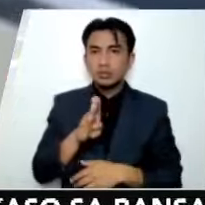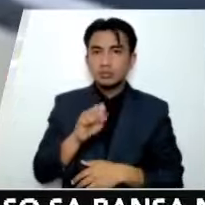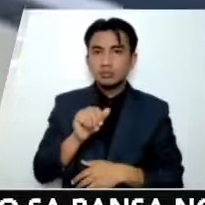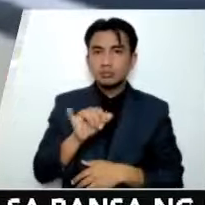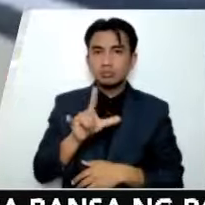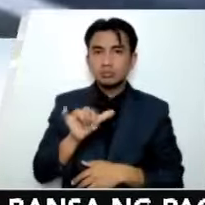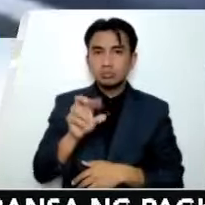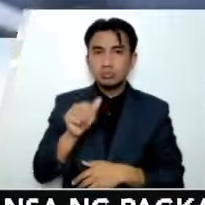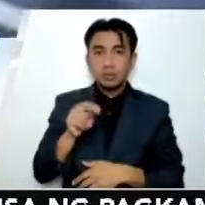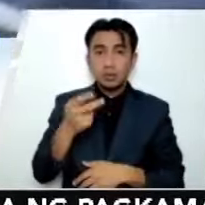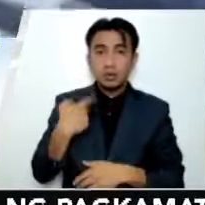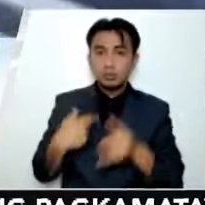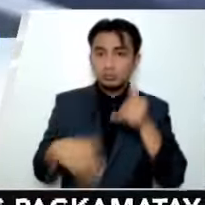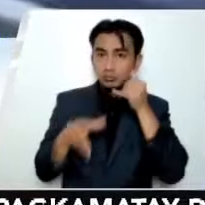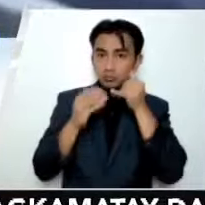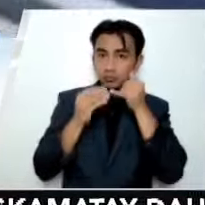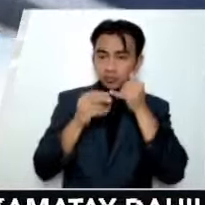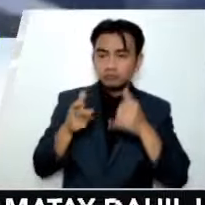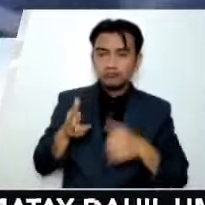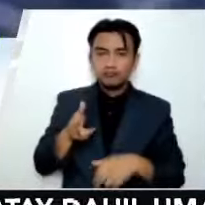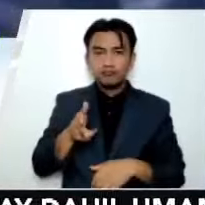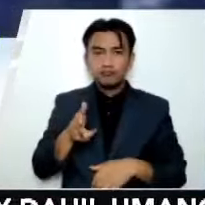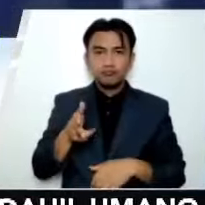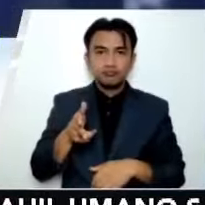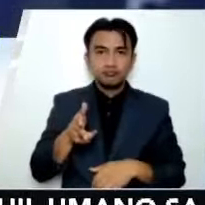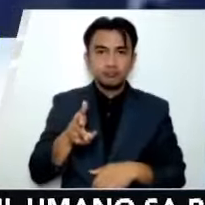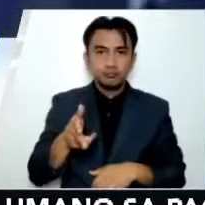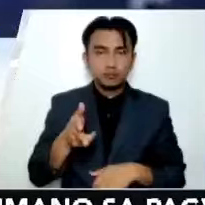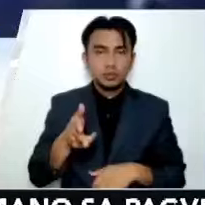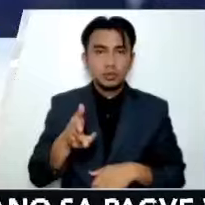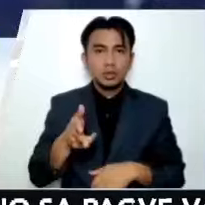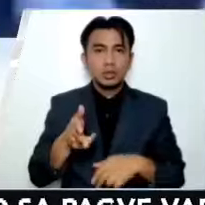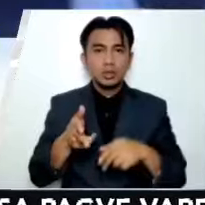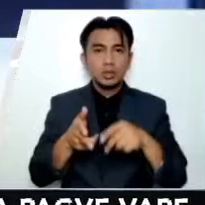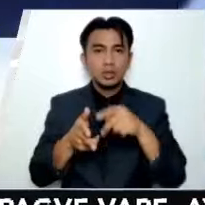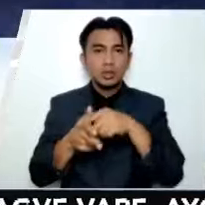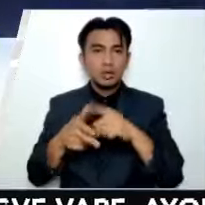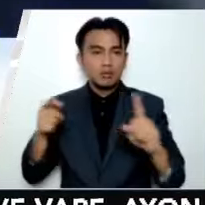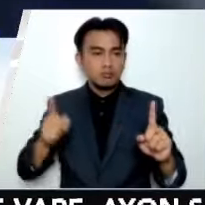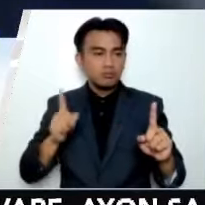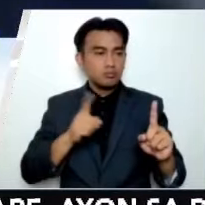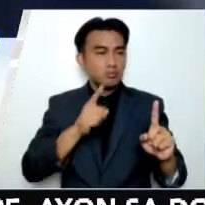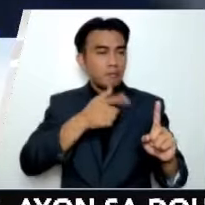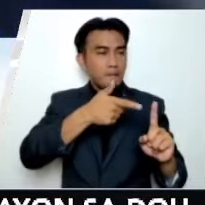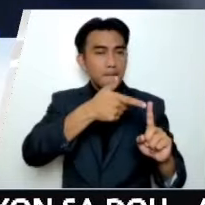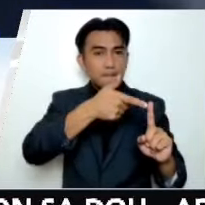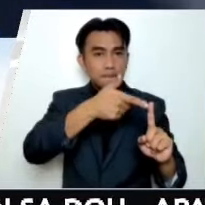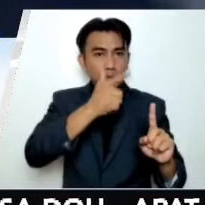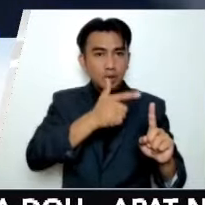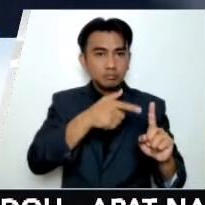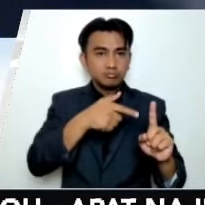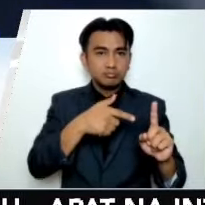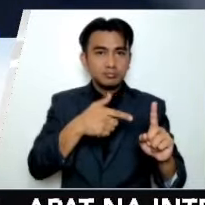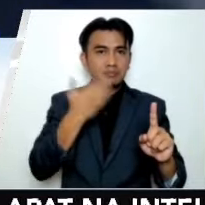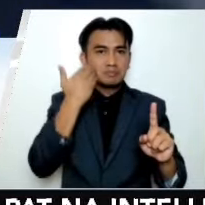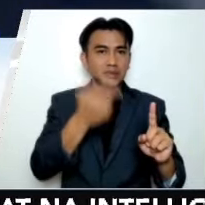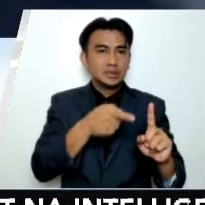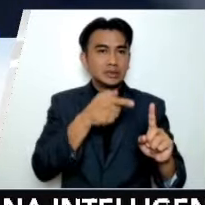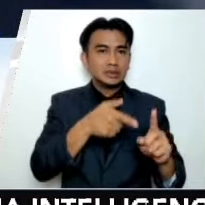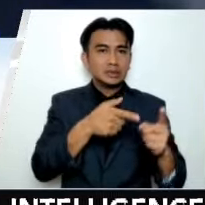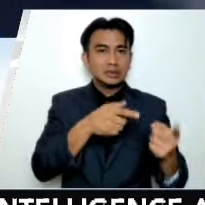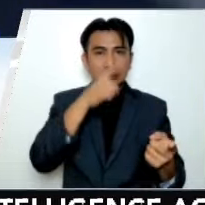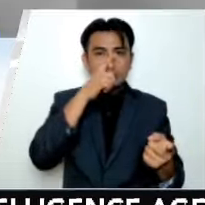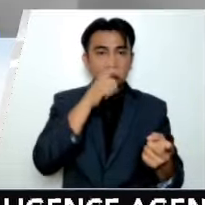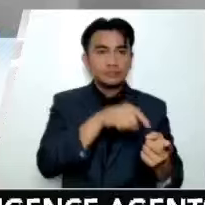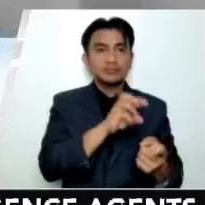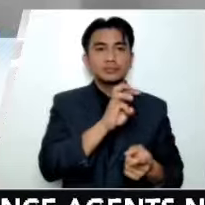ang pagdating ng gunman. Malapit ang binaril ng angkas ang ulo ng biktima. Dead on the spot ang 16-anyos na junior high